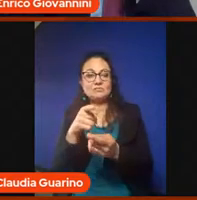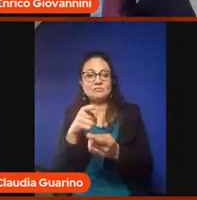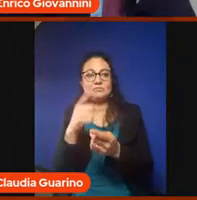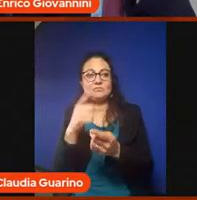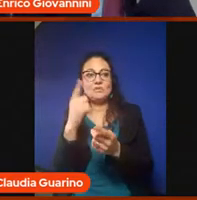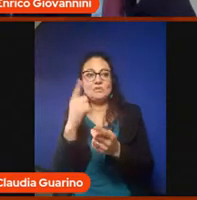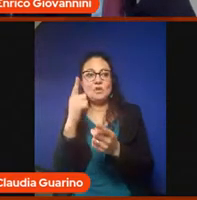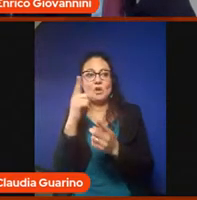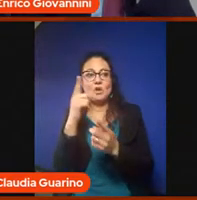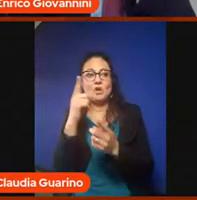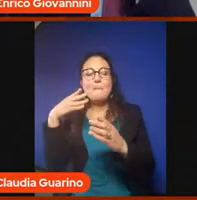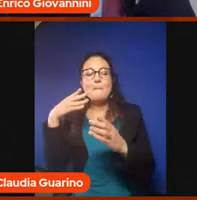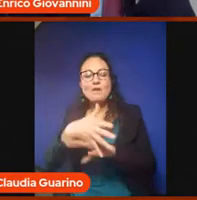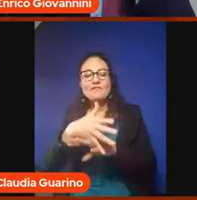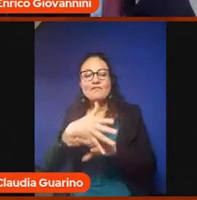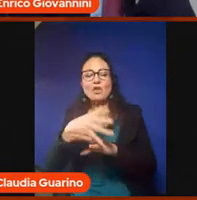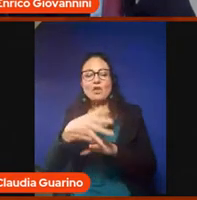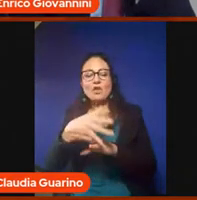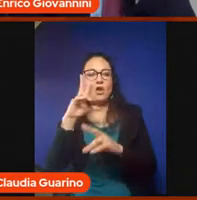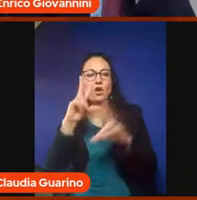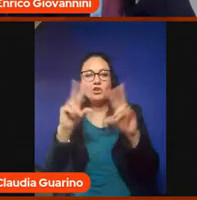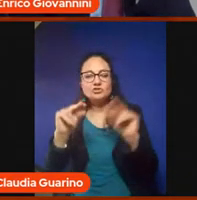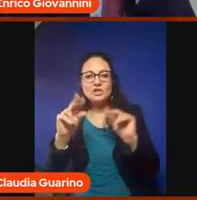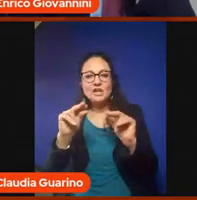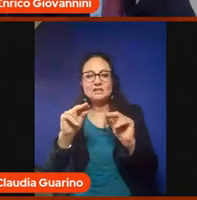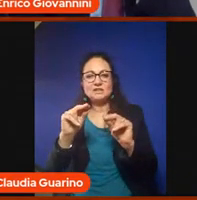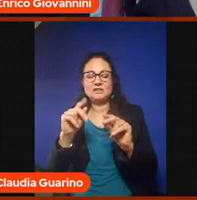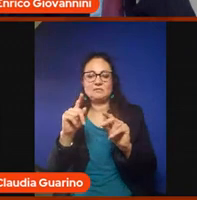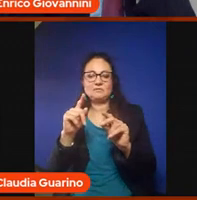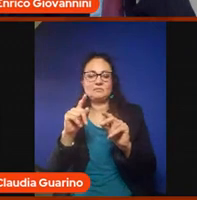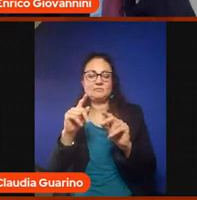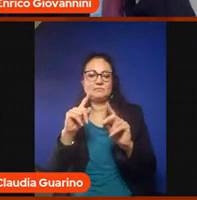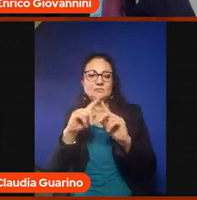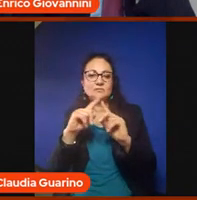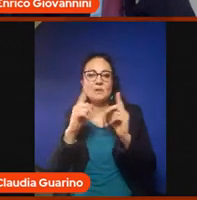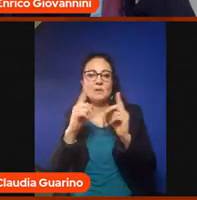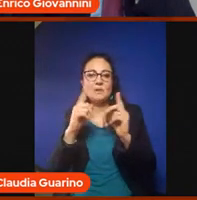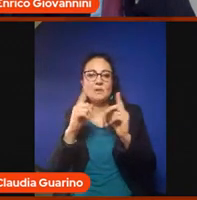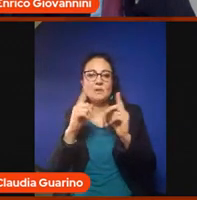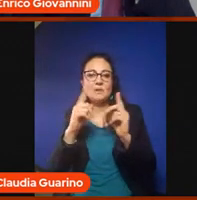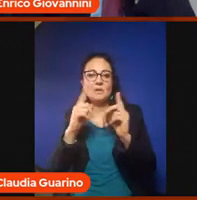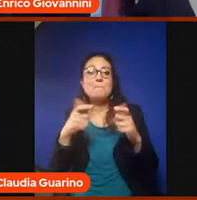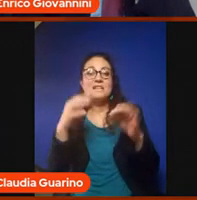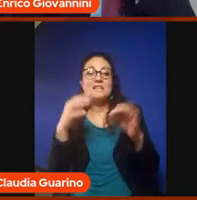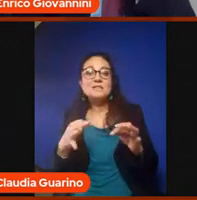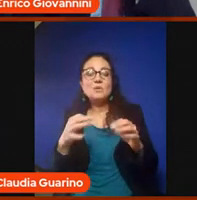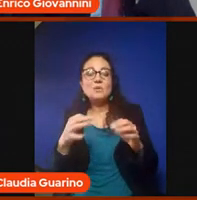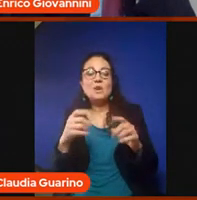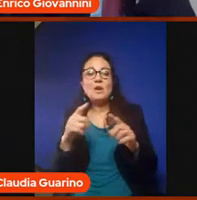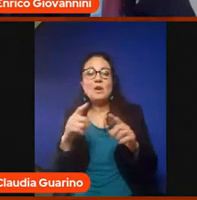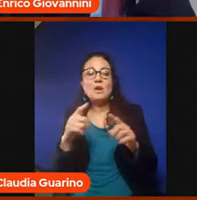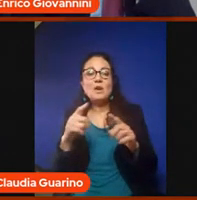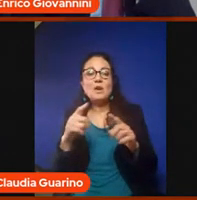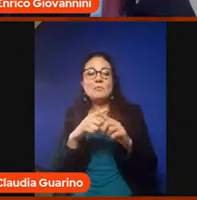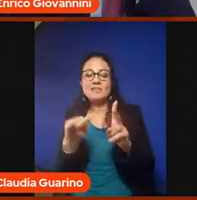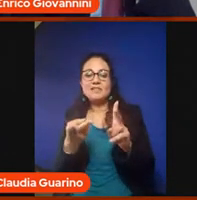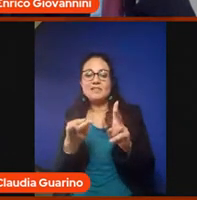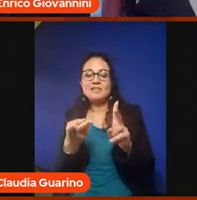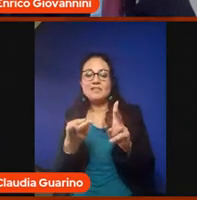perché sicuramente verso la transizione, verso la modifica, ci si può andare in due